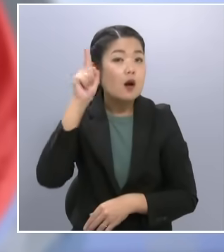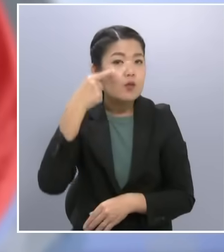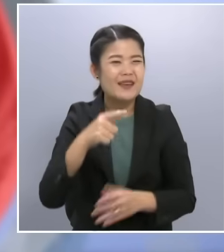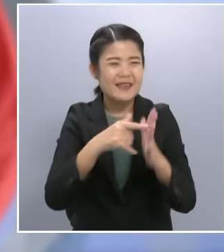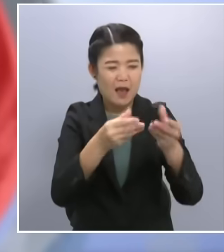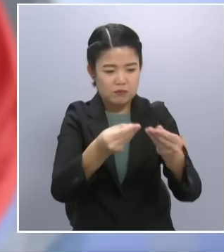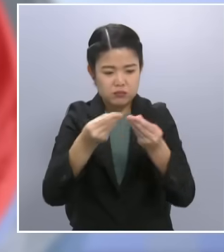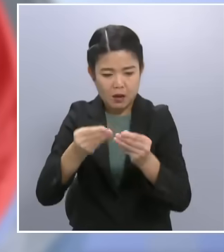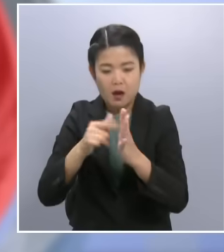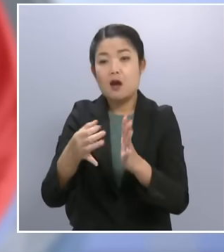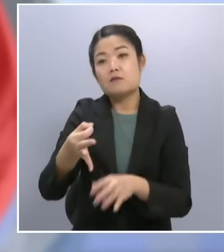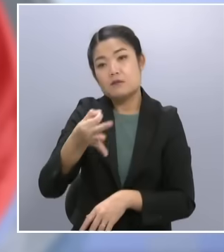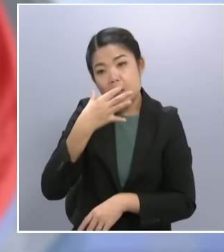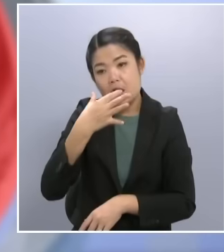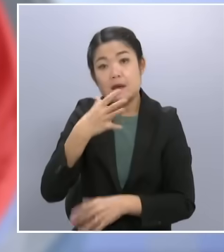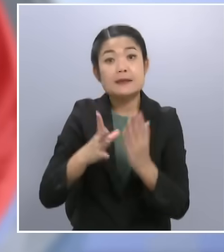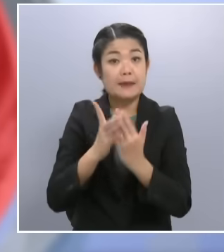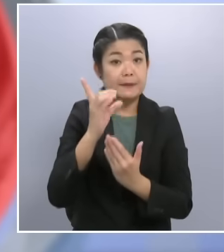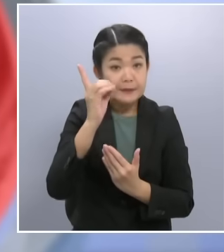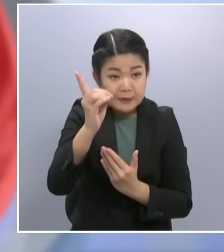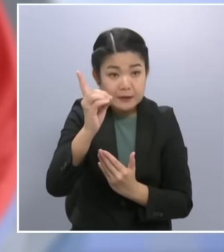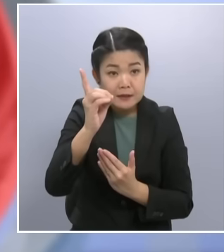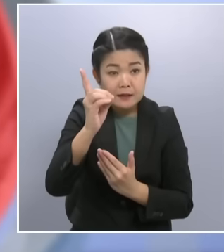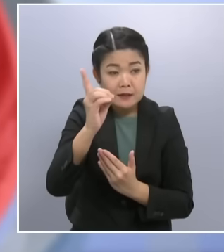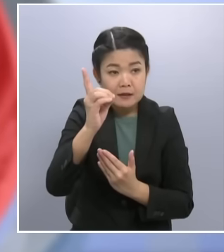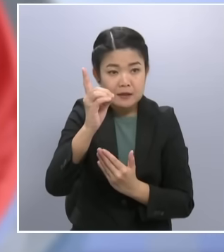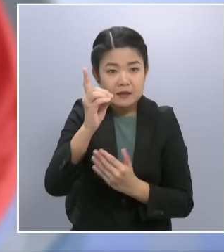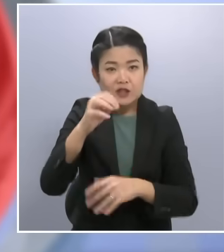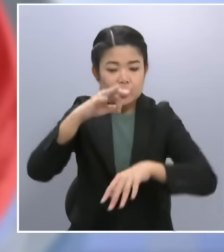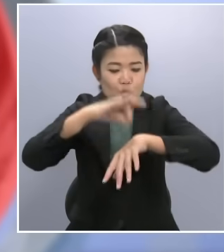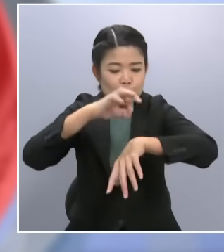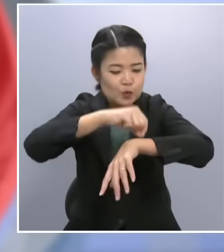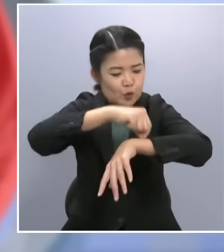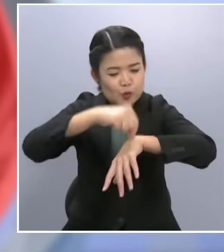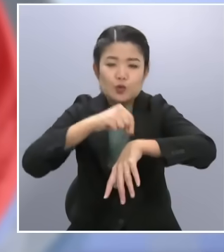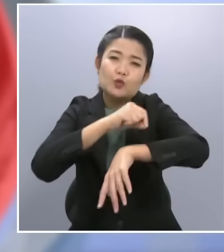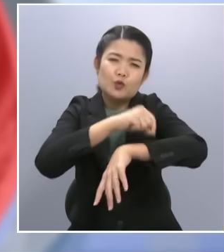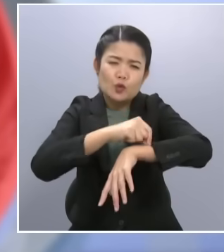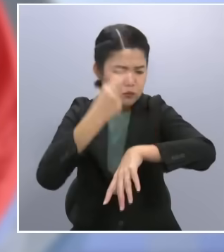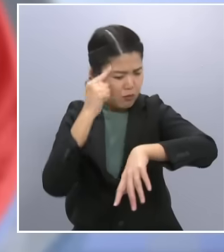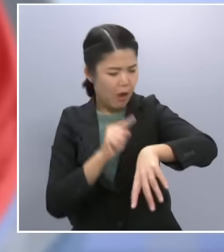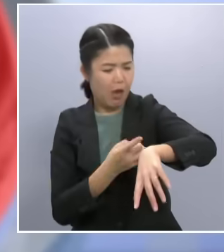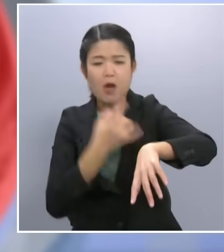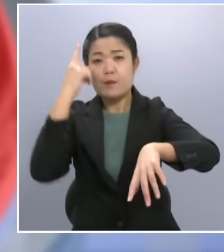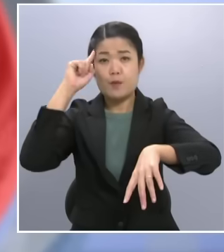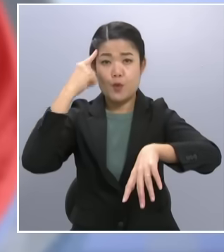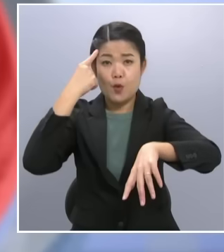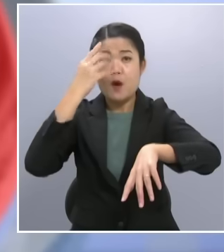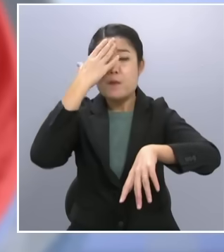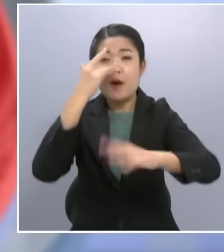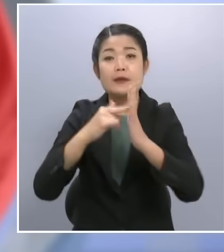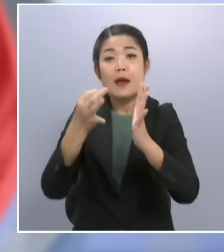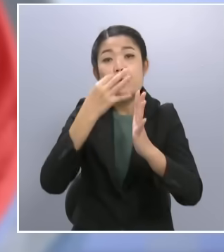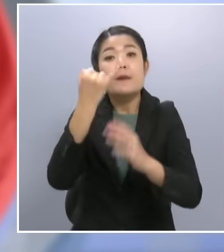นะเธอกินยาไปแรกๆเนี่ย 1สัปดาห์มันเกิดขึ้นเป็นผื่นขึ้นมาเล็กๆๆๆๆเธอก็ไม่ได้รู้ว่าจะเป็นอะไรเพราะเธอไม่เคยแพ้ยา